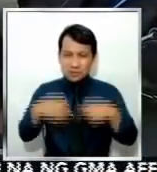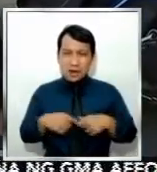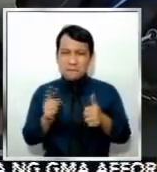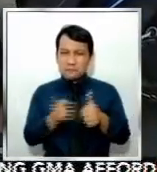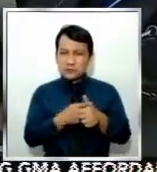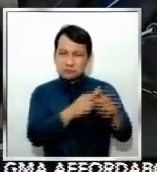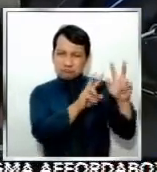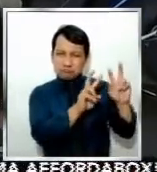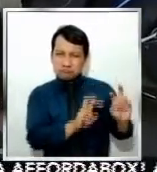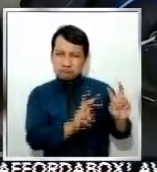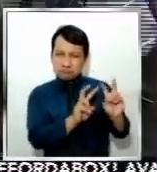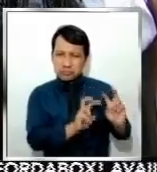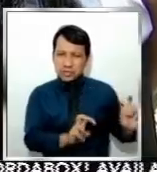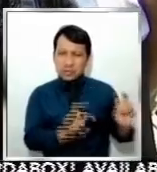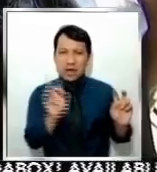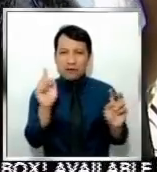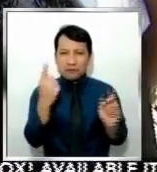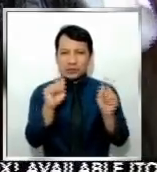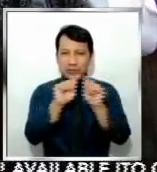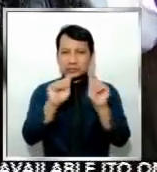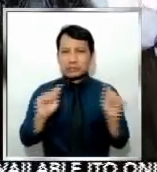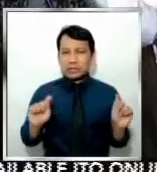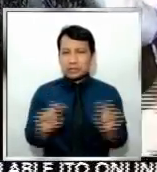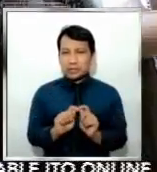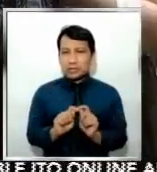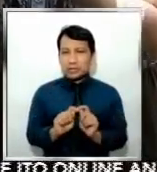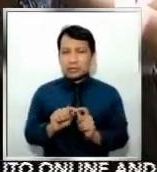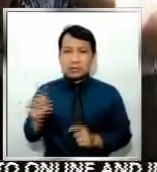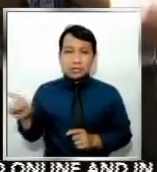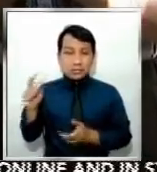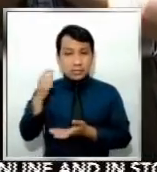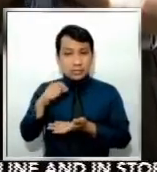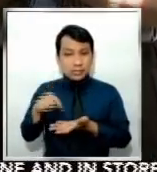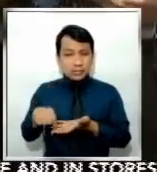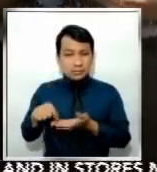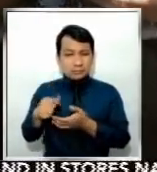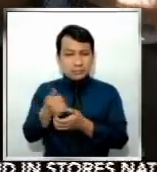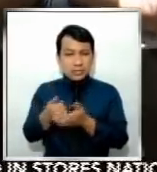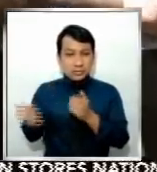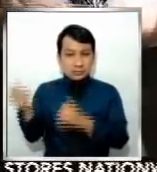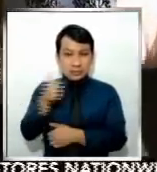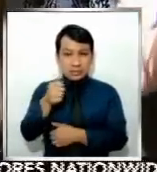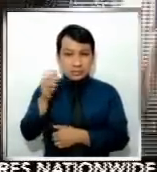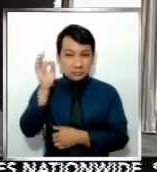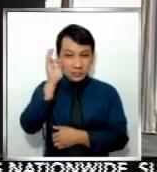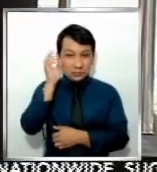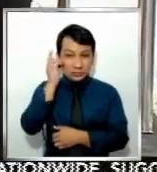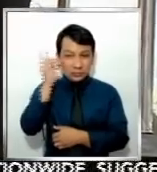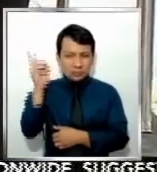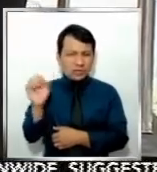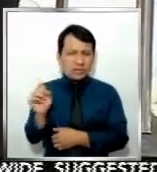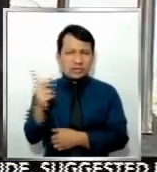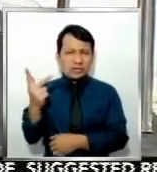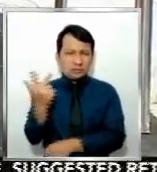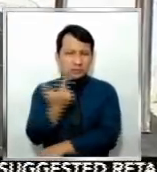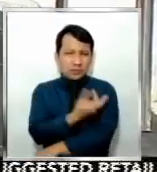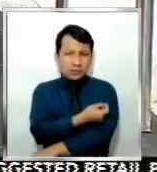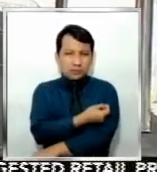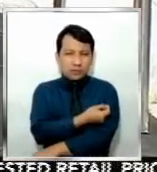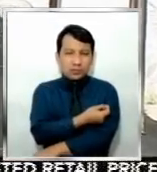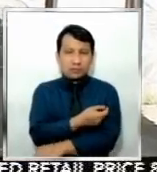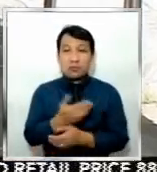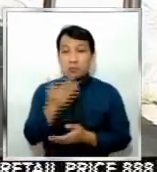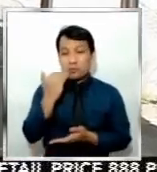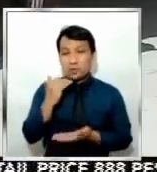unang tent para sa vaccination. Si Health Secretary Francisco Duque III ang nagbakuna sa ilang tricycle driver. Dahil hindi na bumababa sa